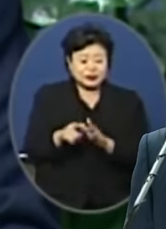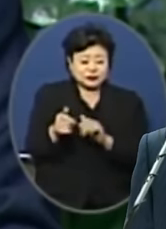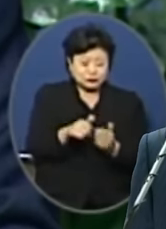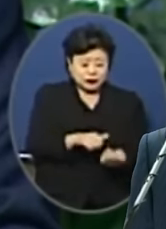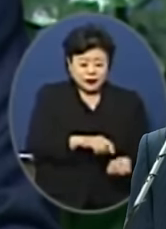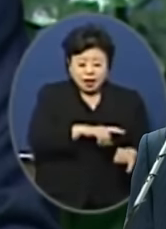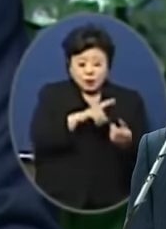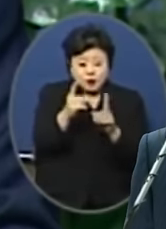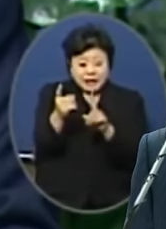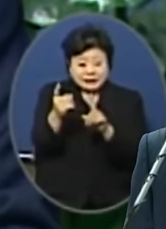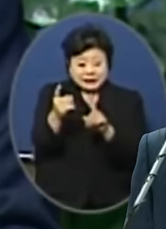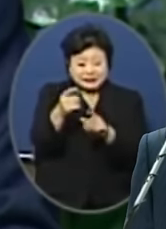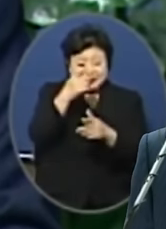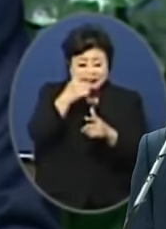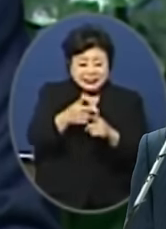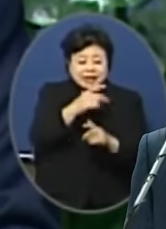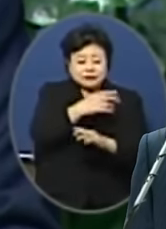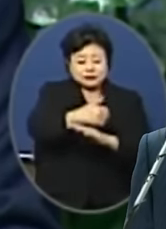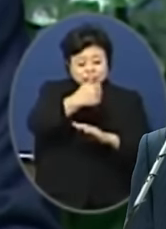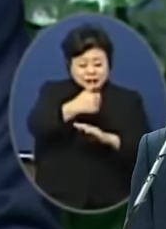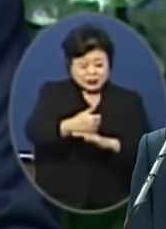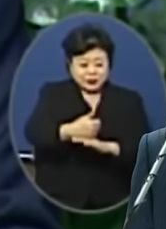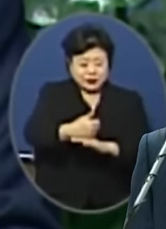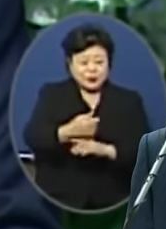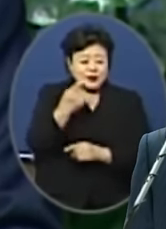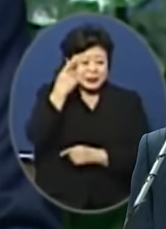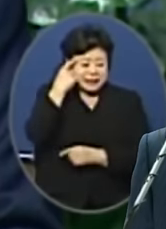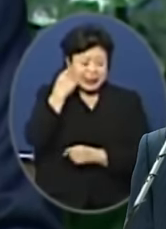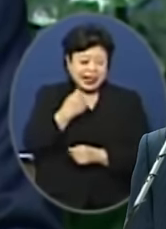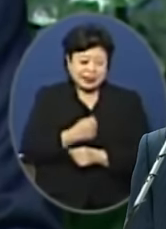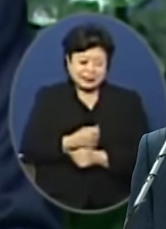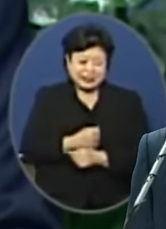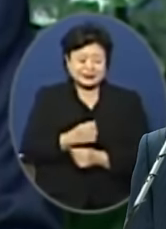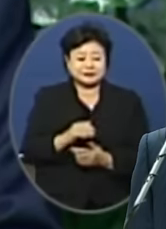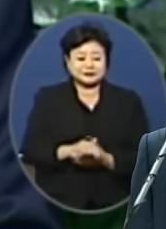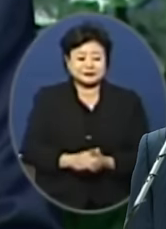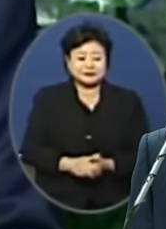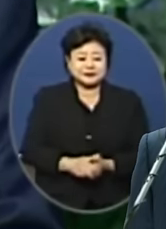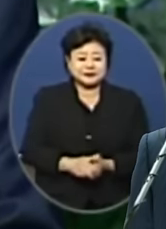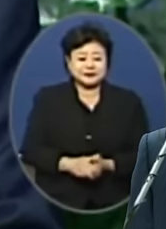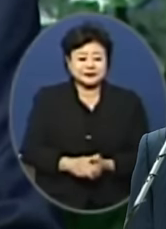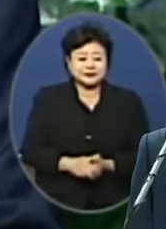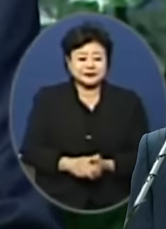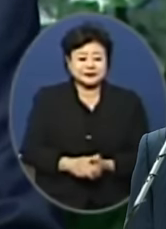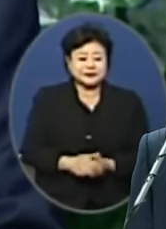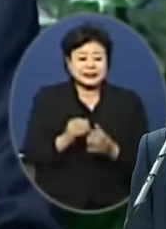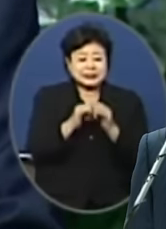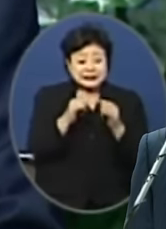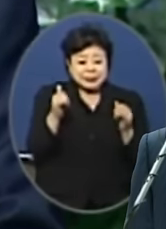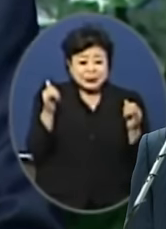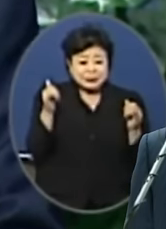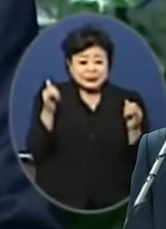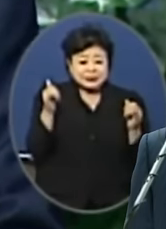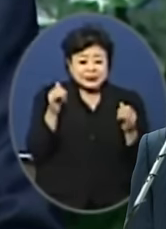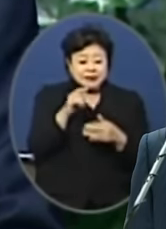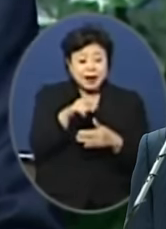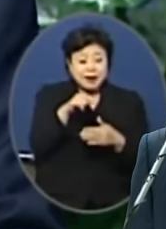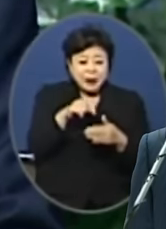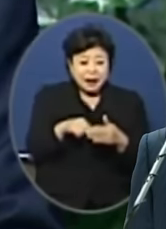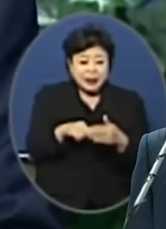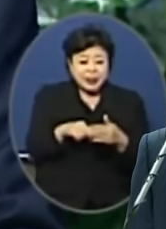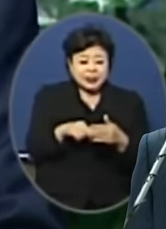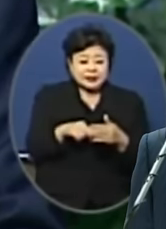죽었다가 부활하신 예수 그리스도를 생각하라는 것입니다. 우리 사람들이